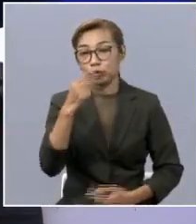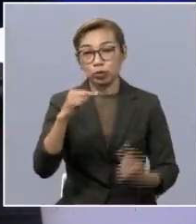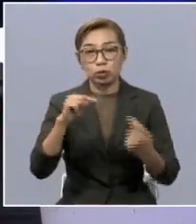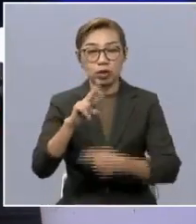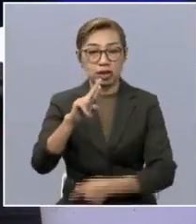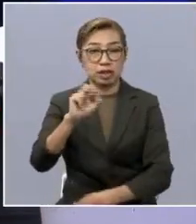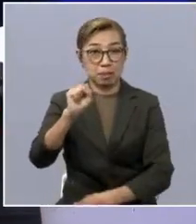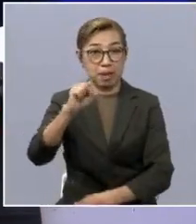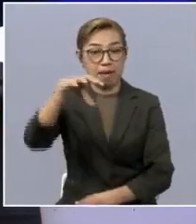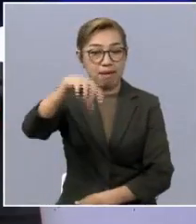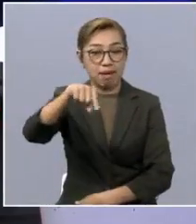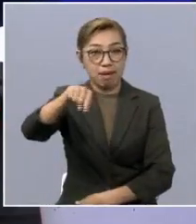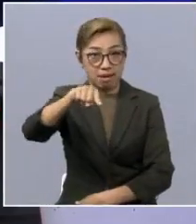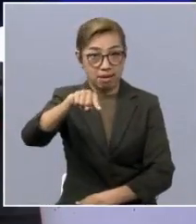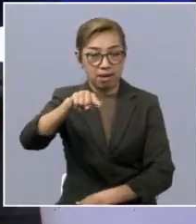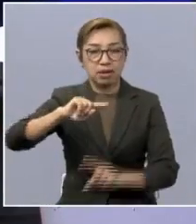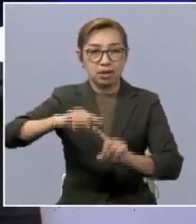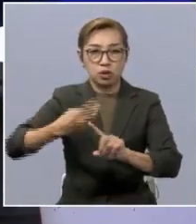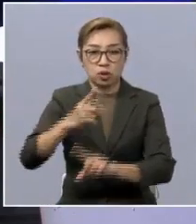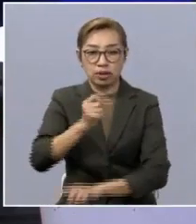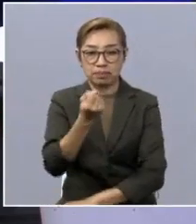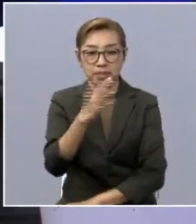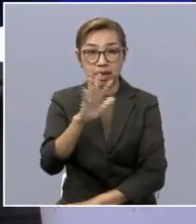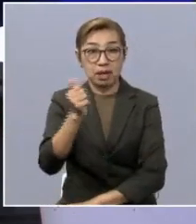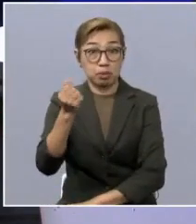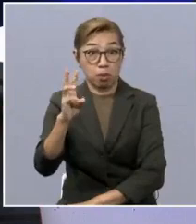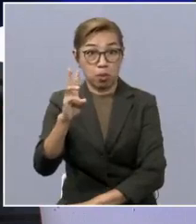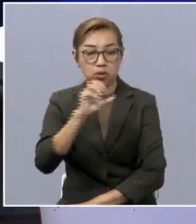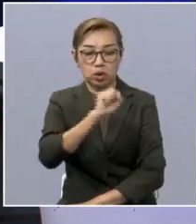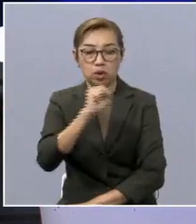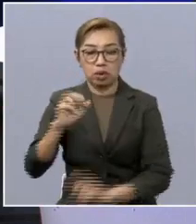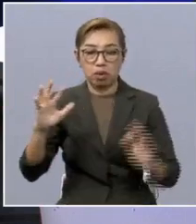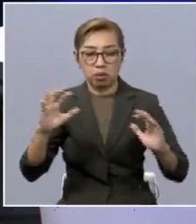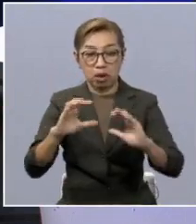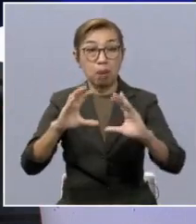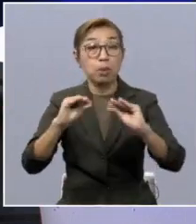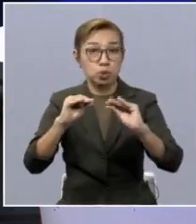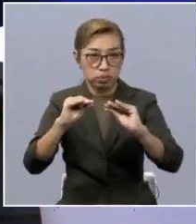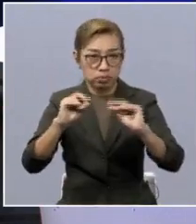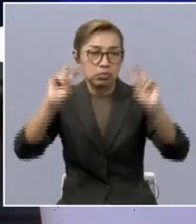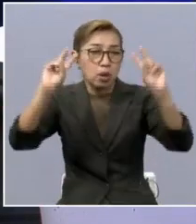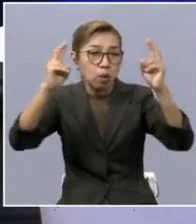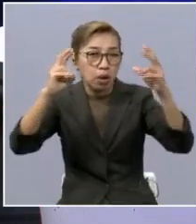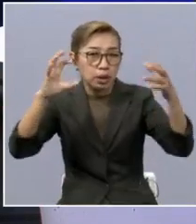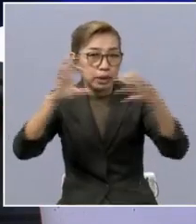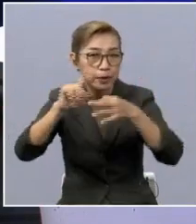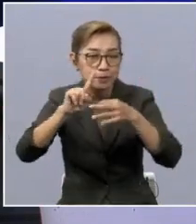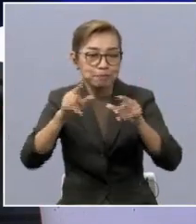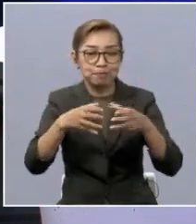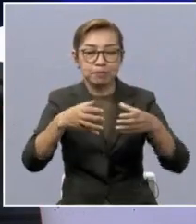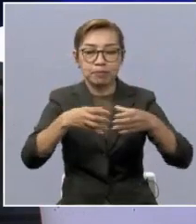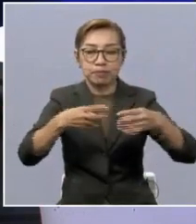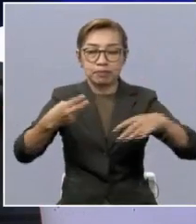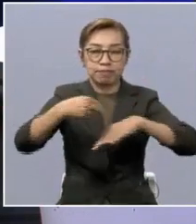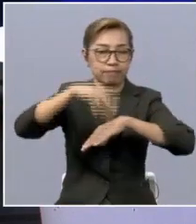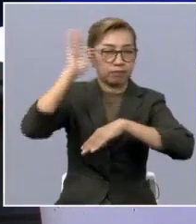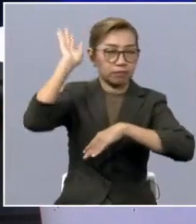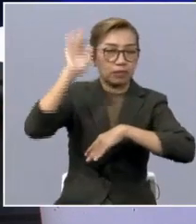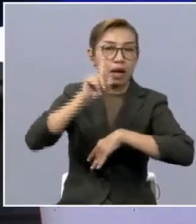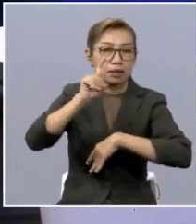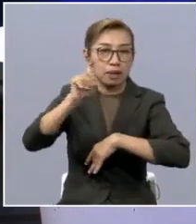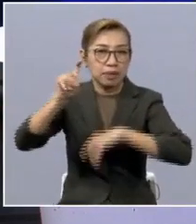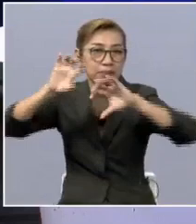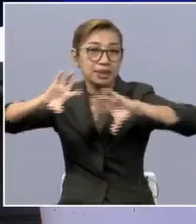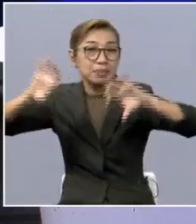าห์นี้นะครับ15-16กุมภาพันธ์นะครับเรื่องนึงที่จะหยิบไปถกกันก็คือเรื่องของการอภิปรายหรือว่าศึกซักฟอกตามมาตร